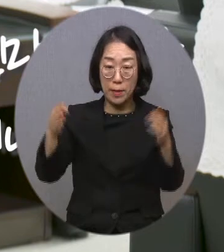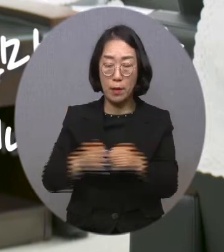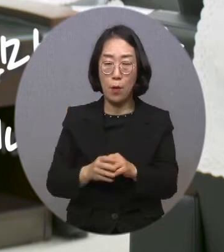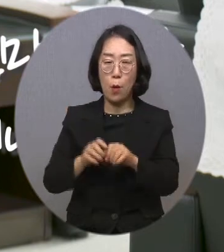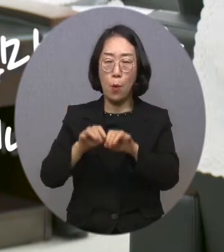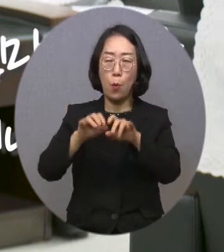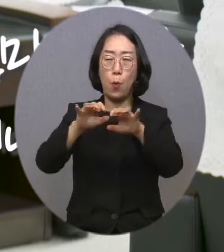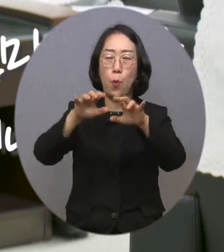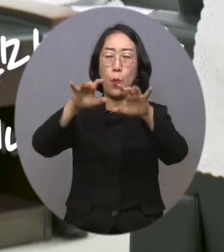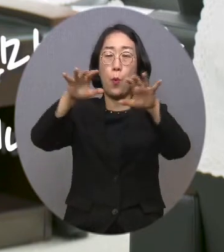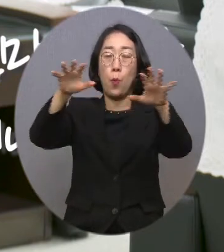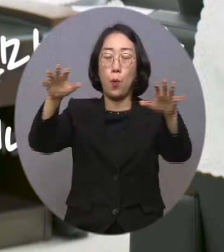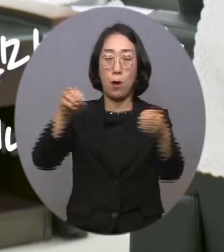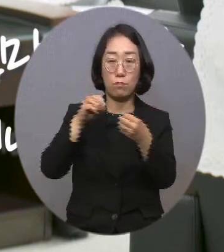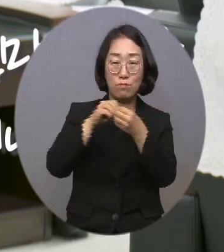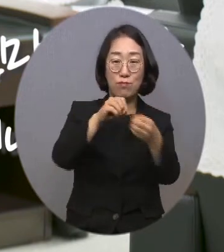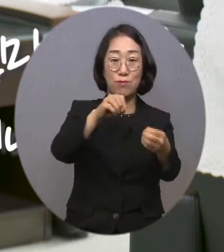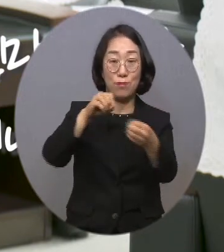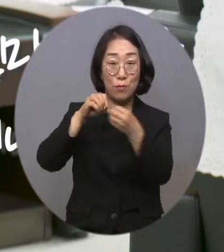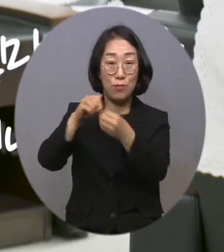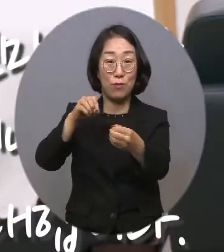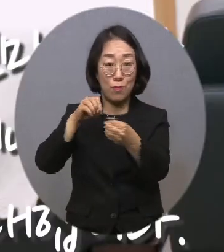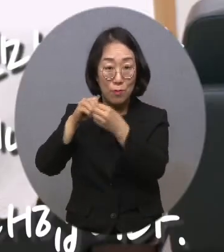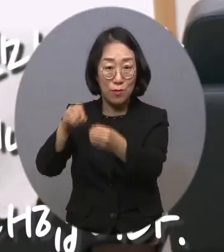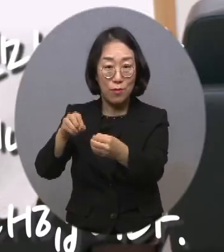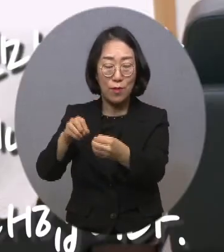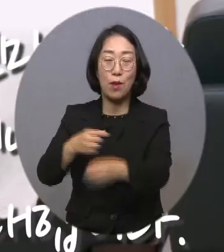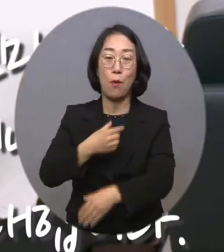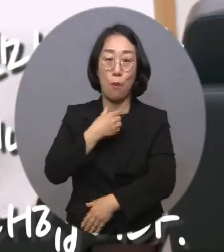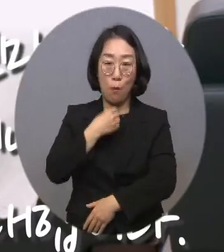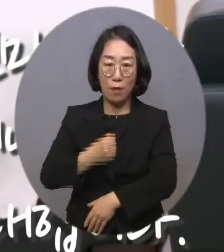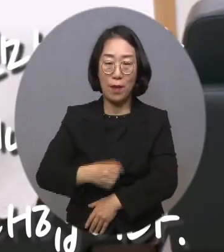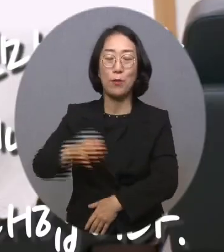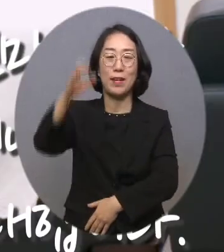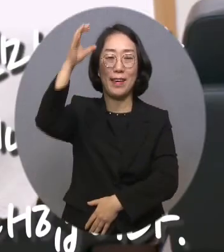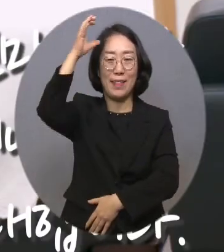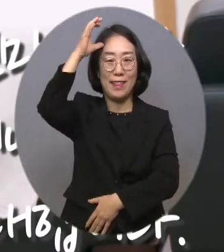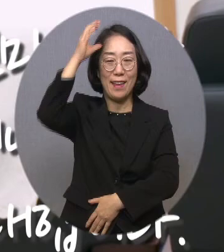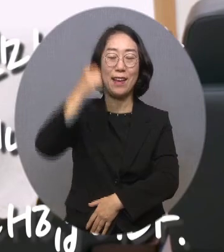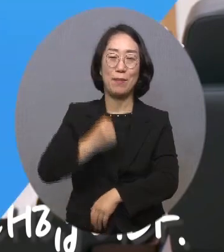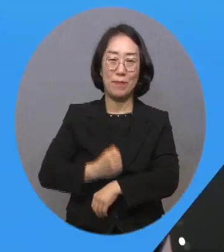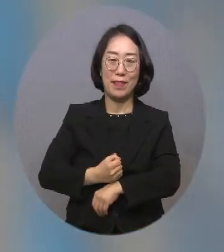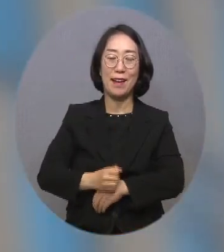호시처럼 전국의 모든 학교로 퍼져나가기를 희망하고 기대합니다.